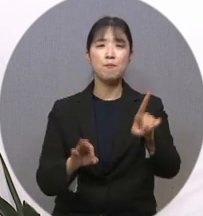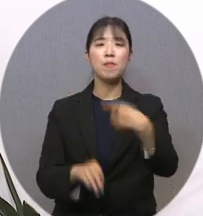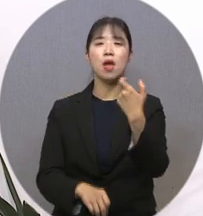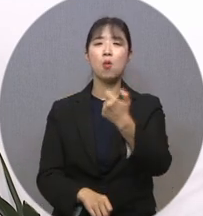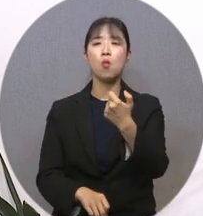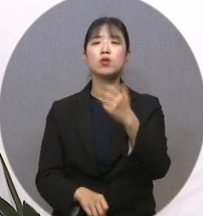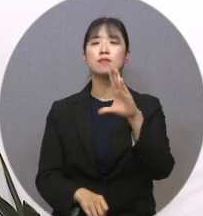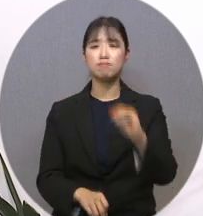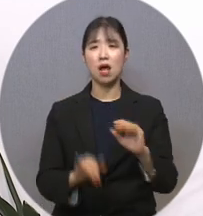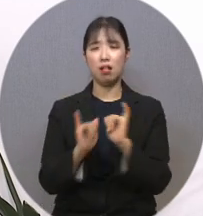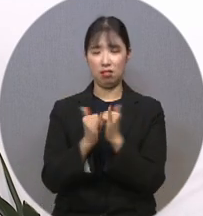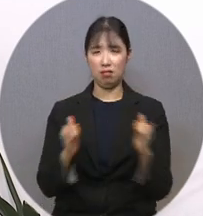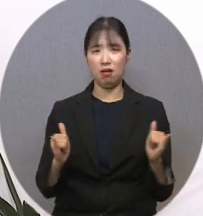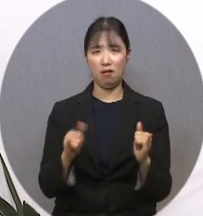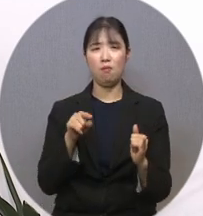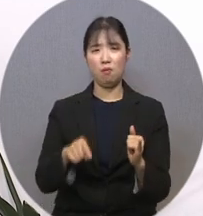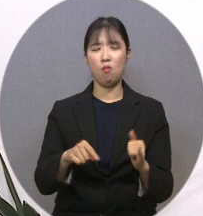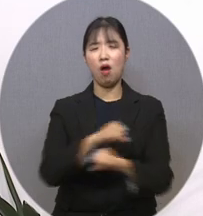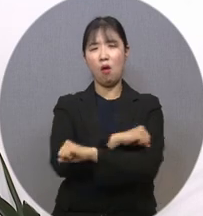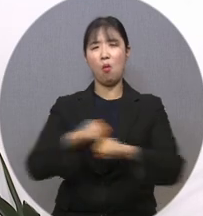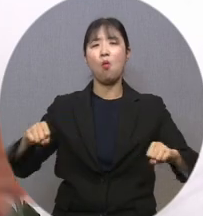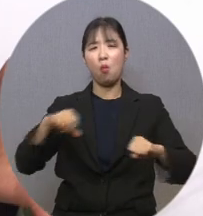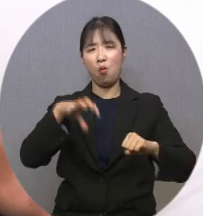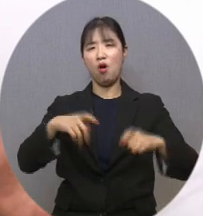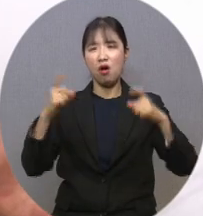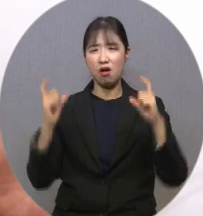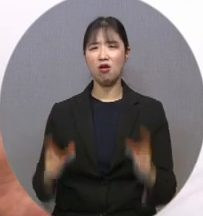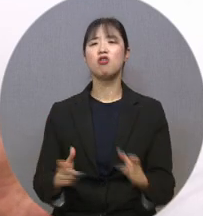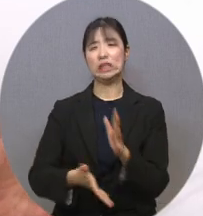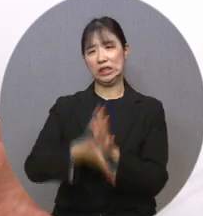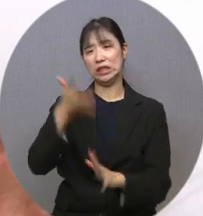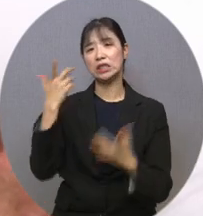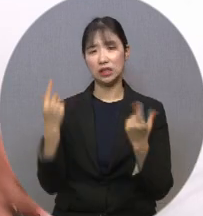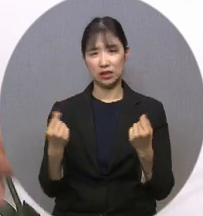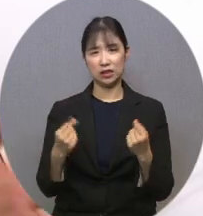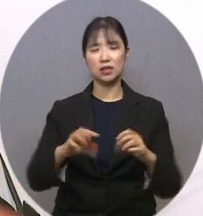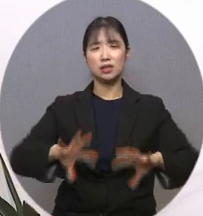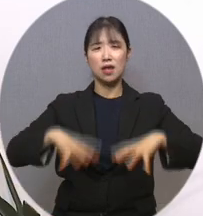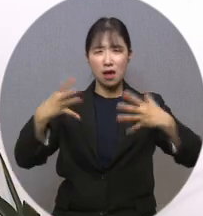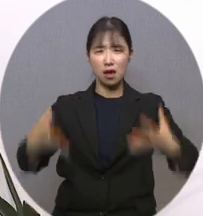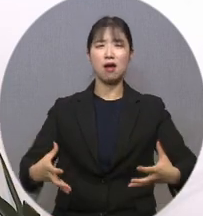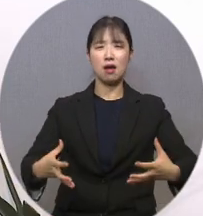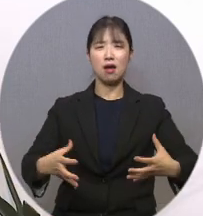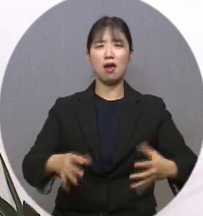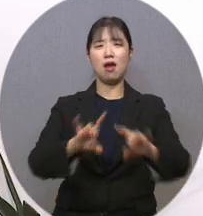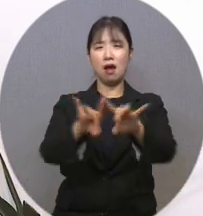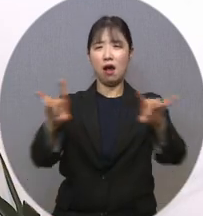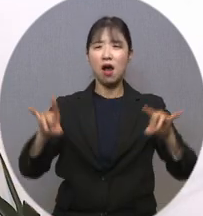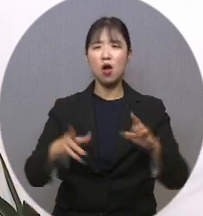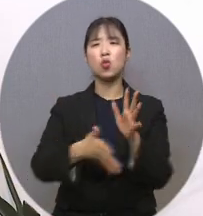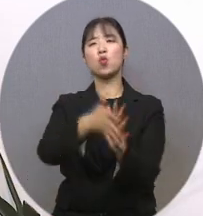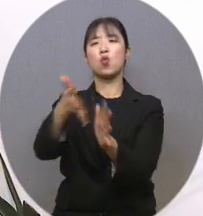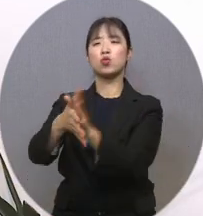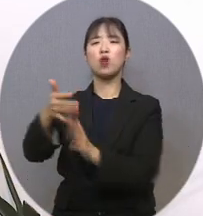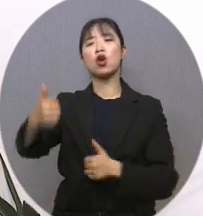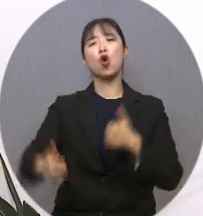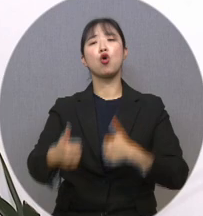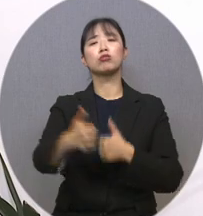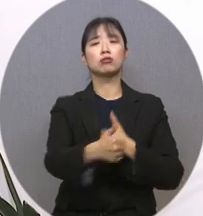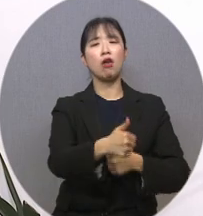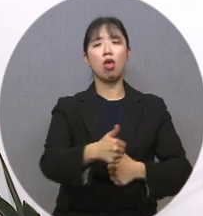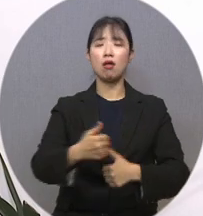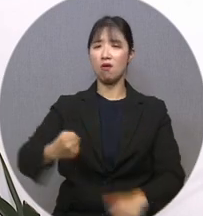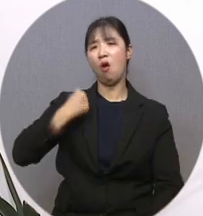150만 광역시로서 세계 각 도시와의 경쟁력, 경쟁을 하는 거거든요. 그